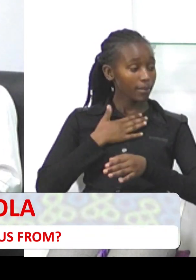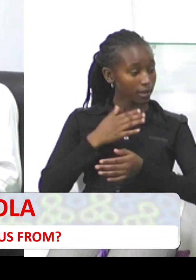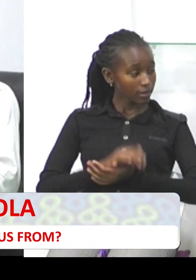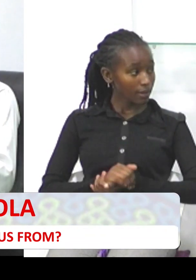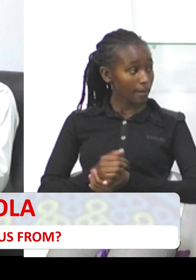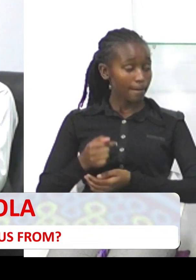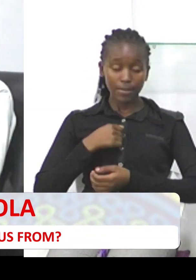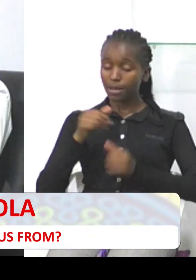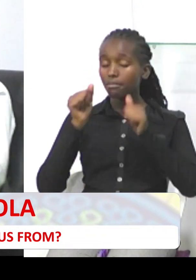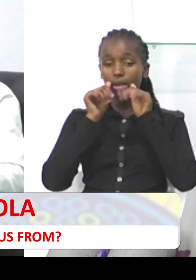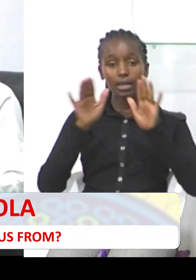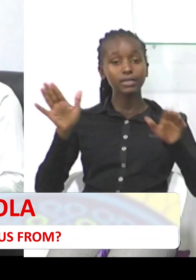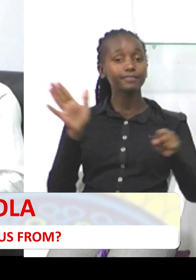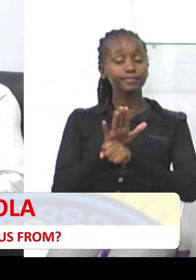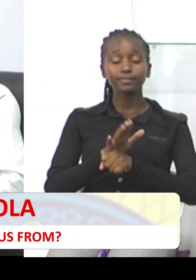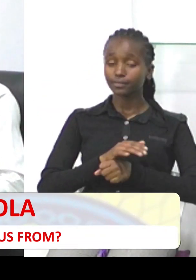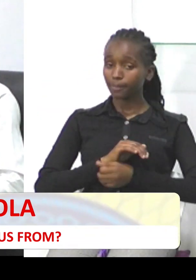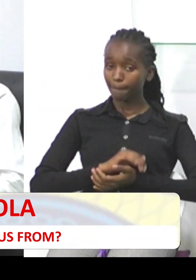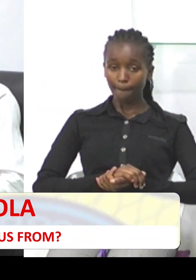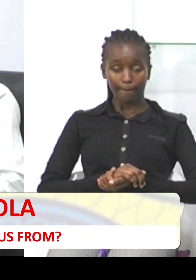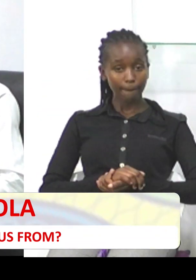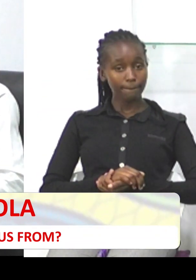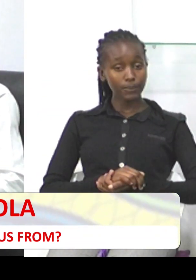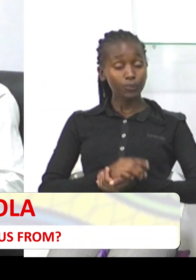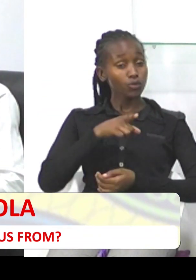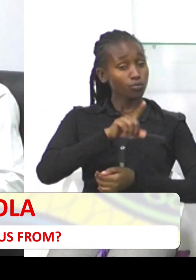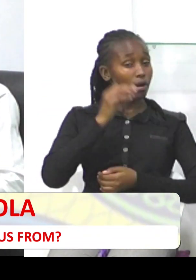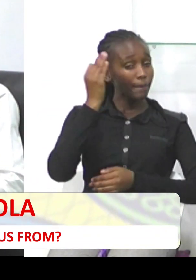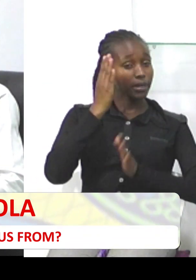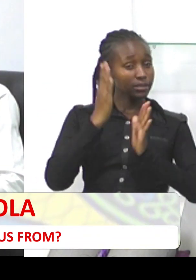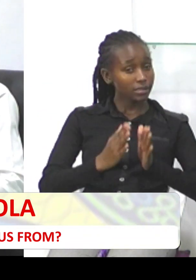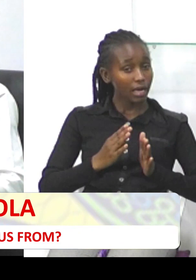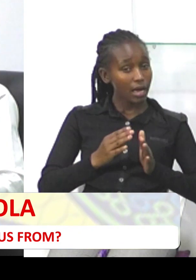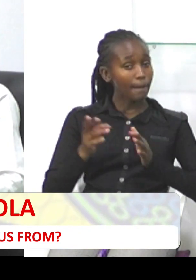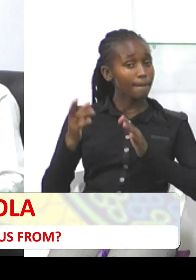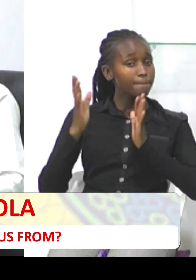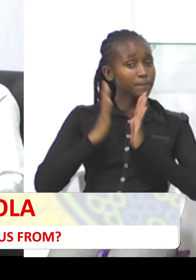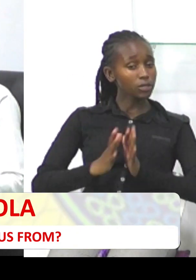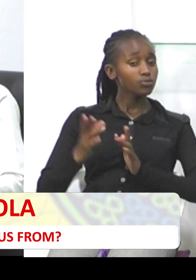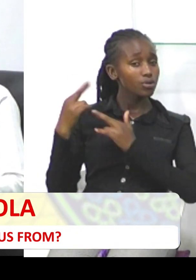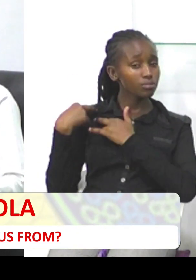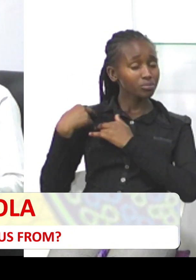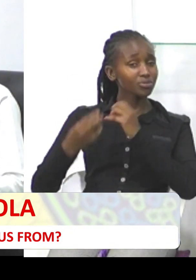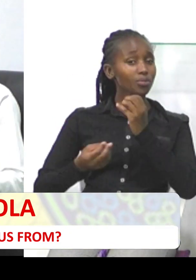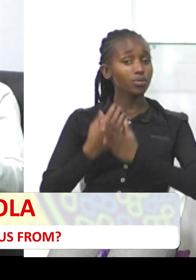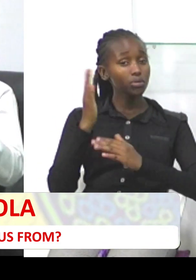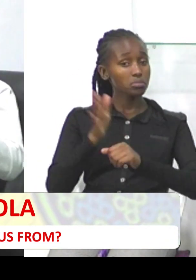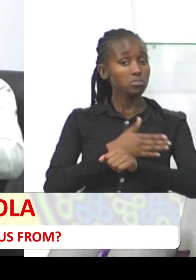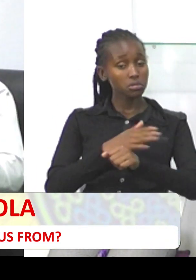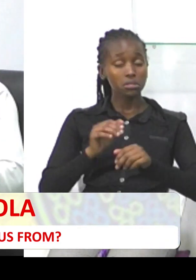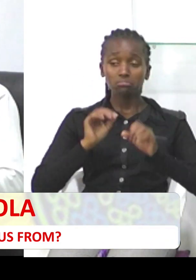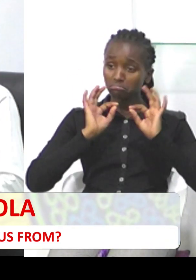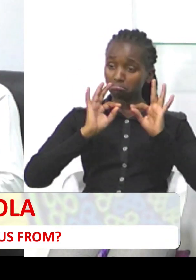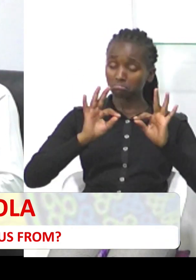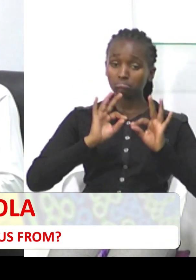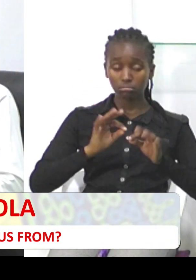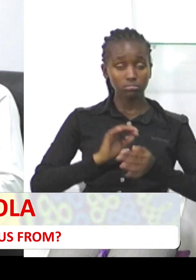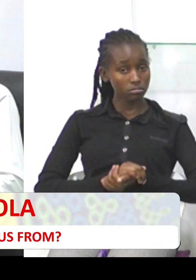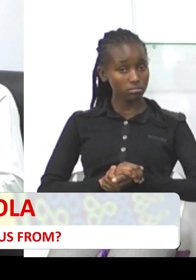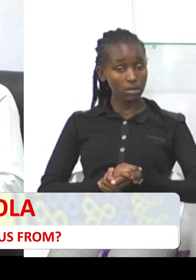nimebarikiwa. Wewe umebarikiwa sana. Mimi nimebarikiwa. Your pastor is the executive producer. Eh. Reverend Humphrey